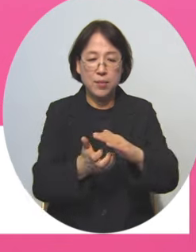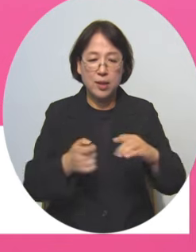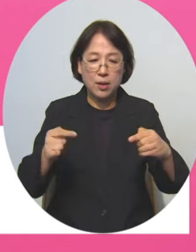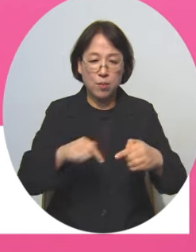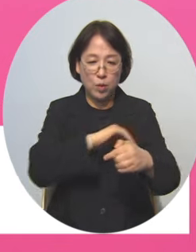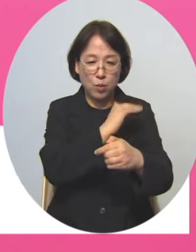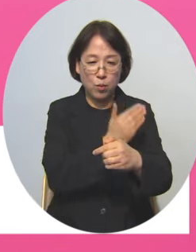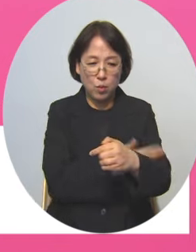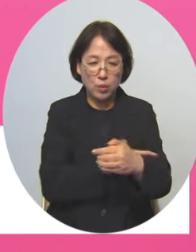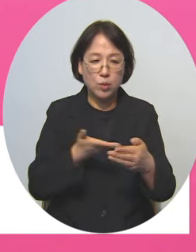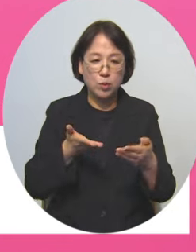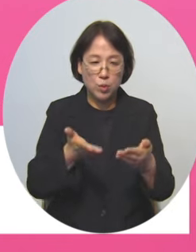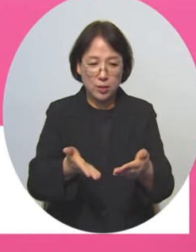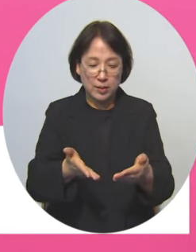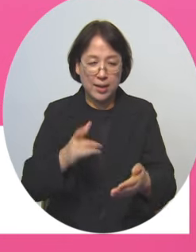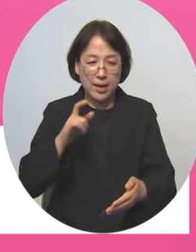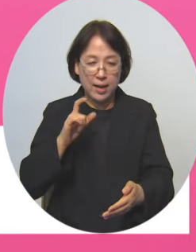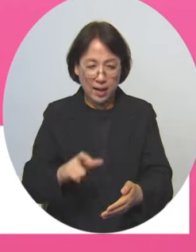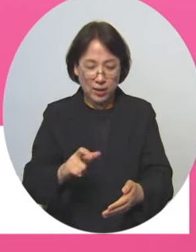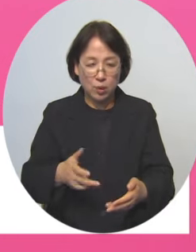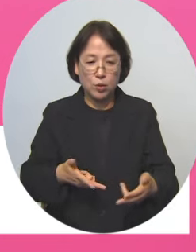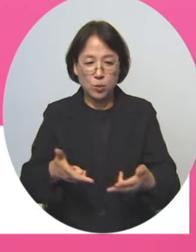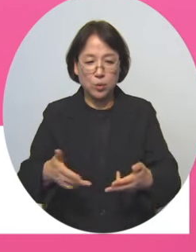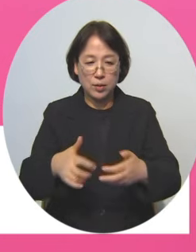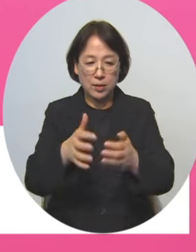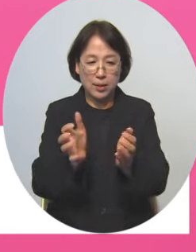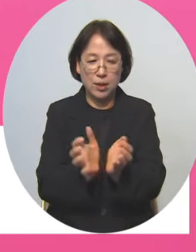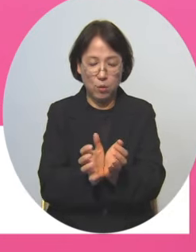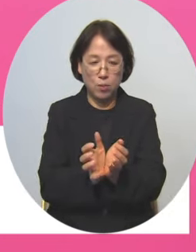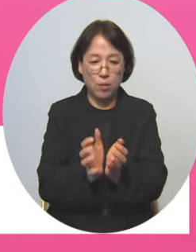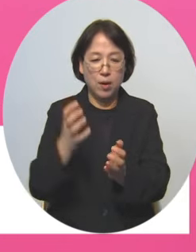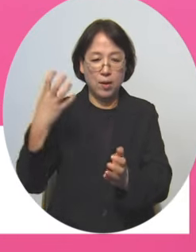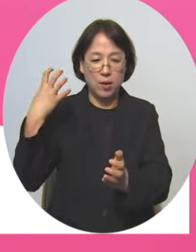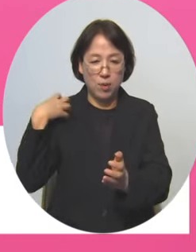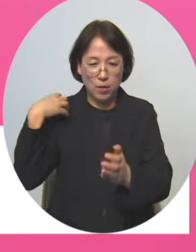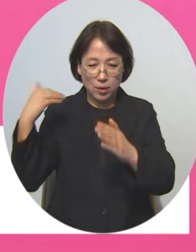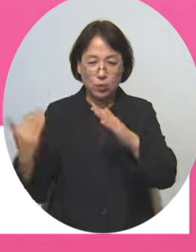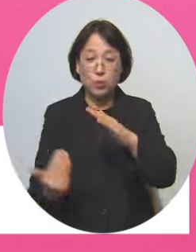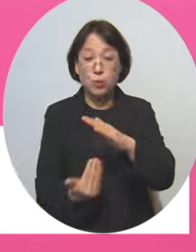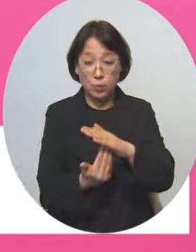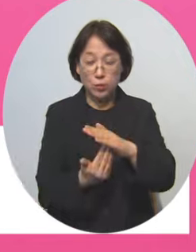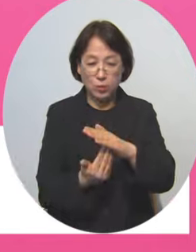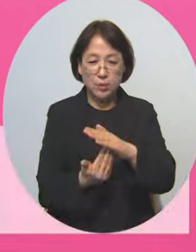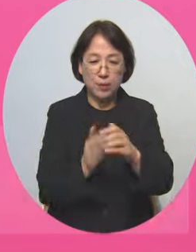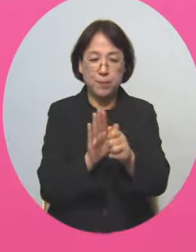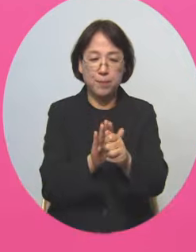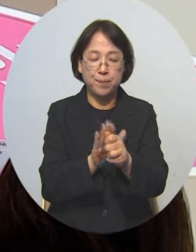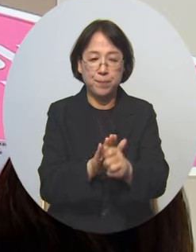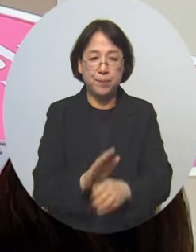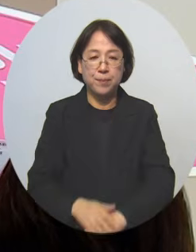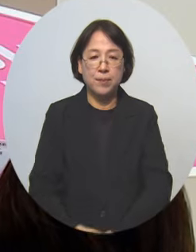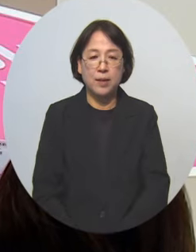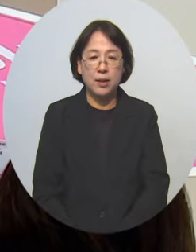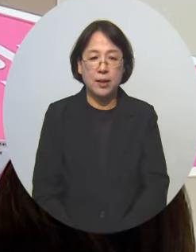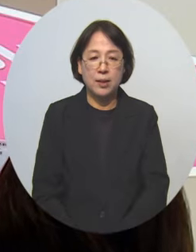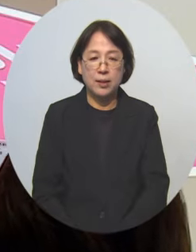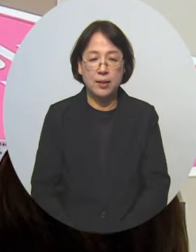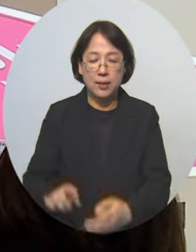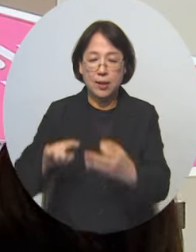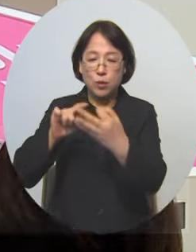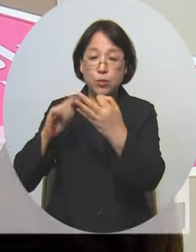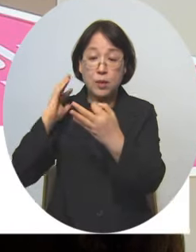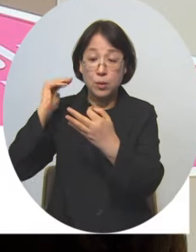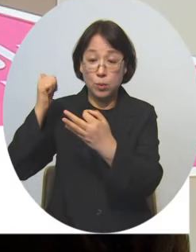부여해서 강력한 컨트롤타워 역할을 수행할 수 있도록 하겠습니다. 윤 대통령은